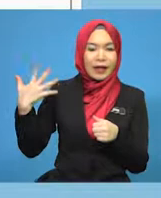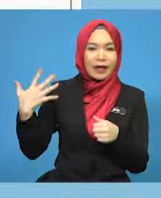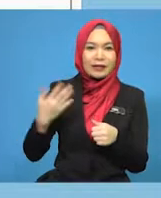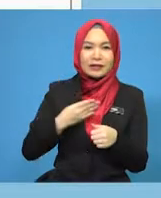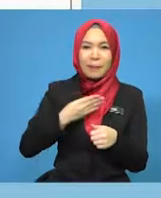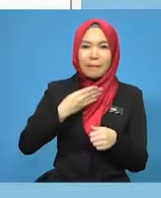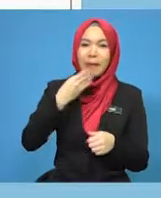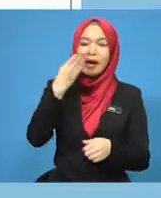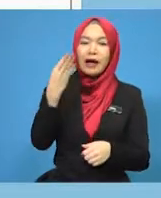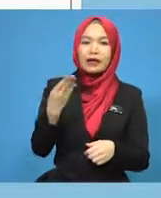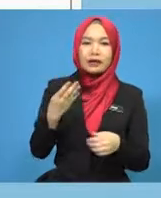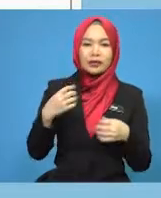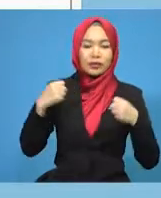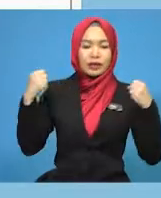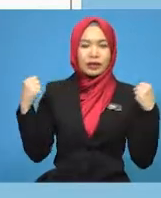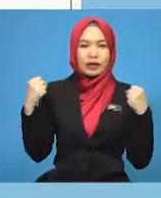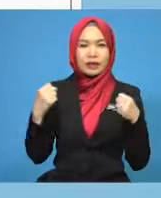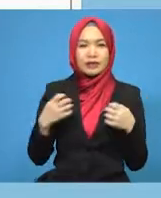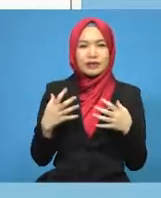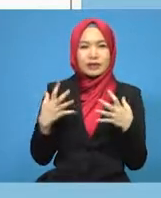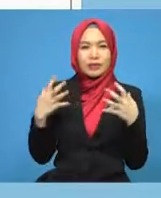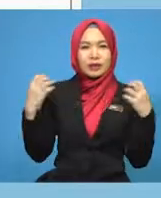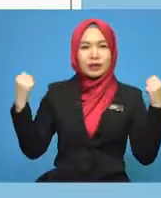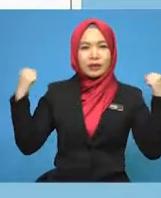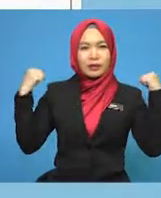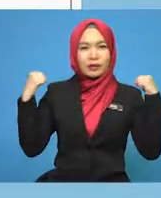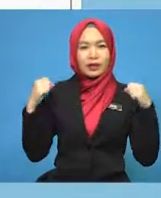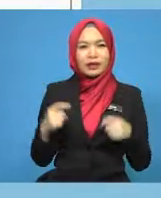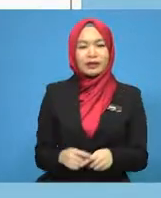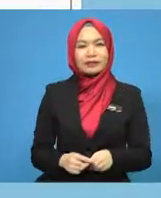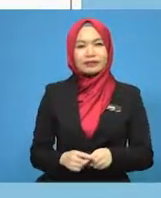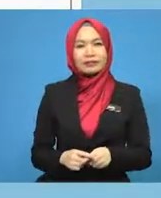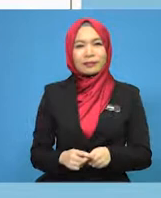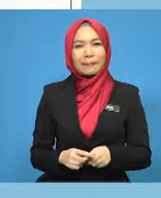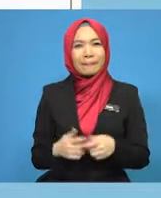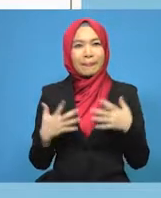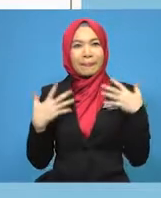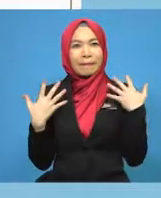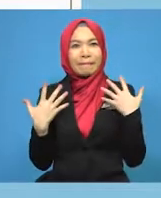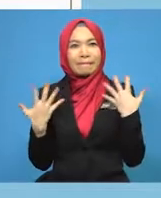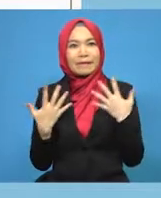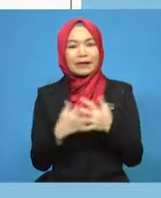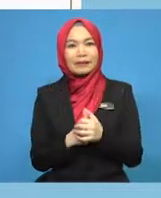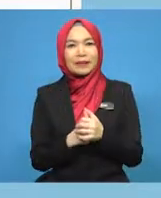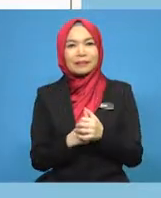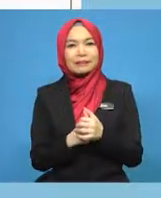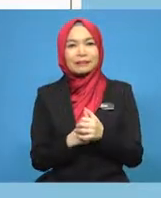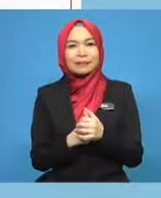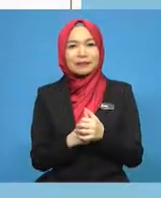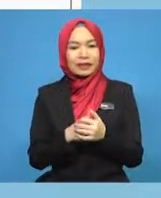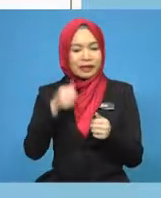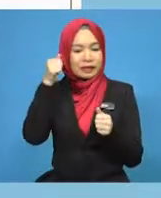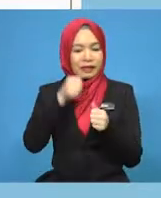kebahagiaan, keberanian, semangat, kekuatan, kegairahan dan juga merupakan tanda